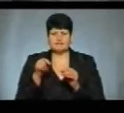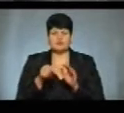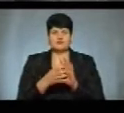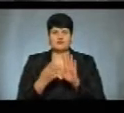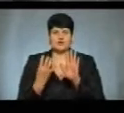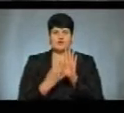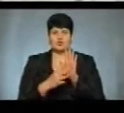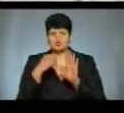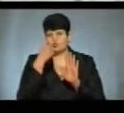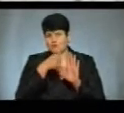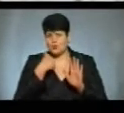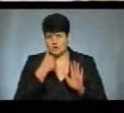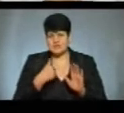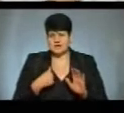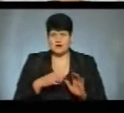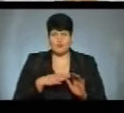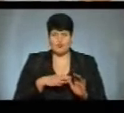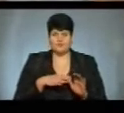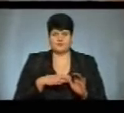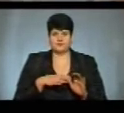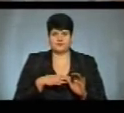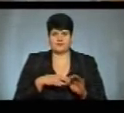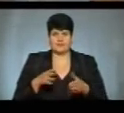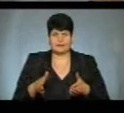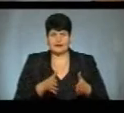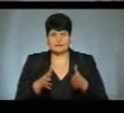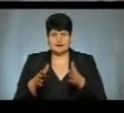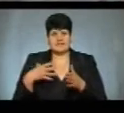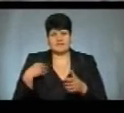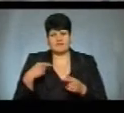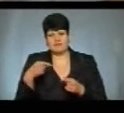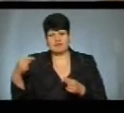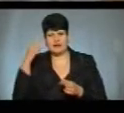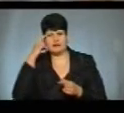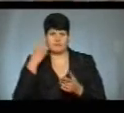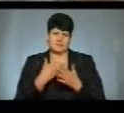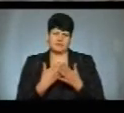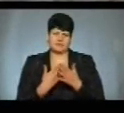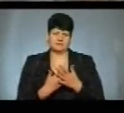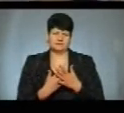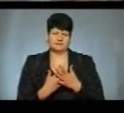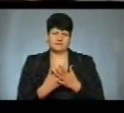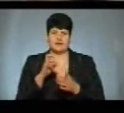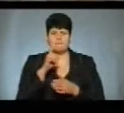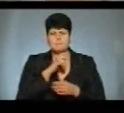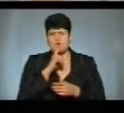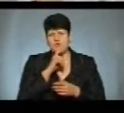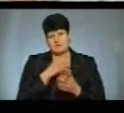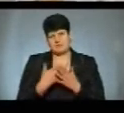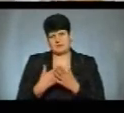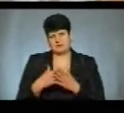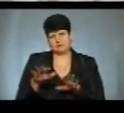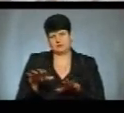році. Я був на трасі Львів-Київ, десь в границі Бродів, десь